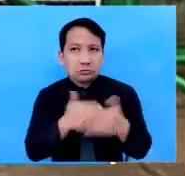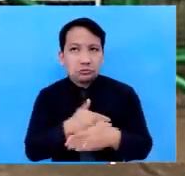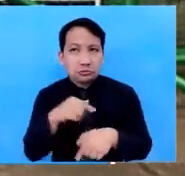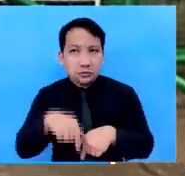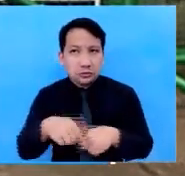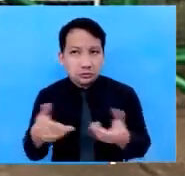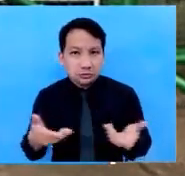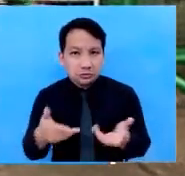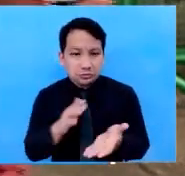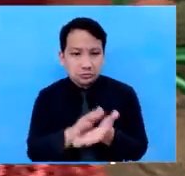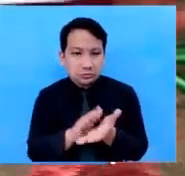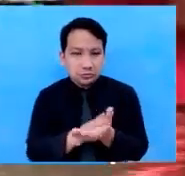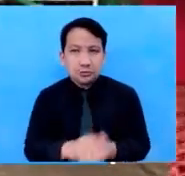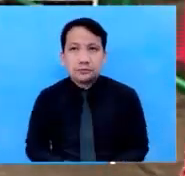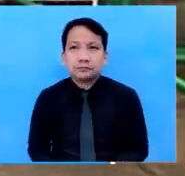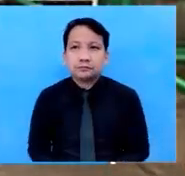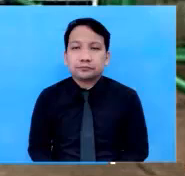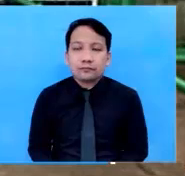eskwelahan.